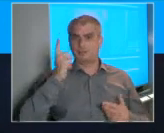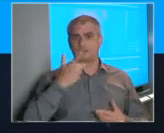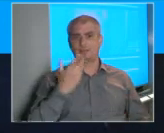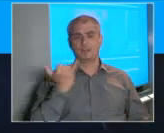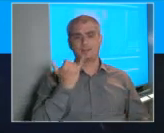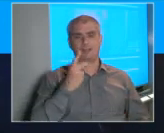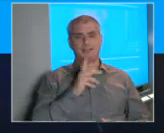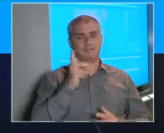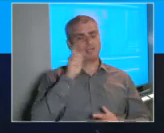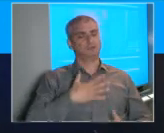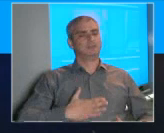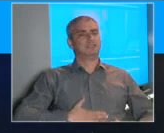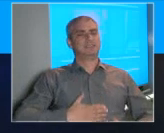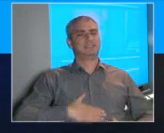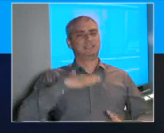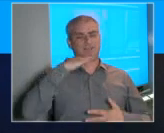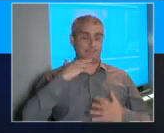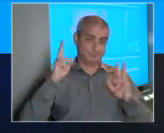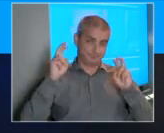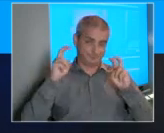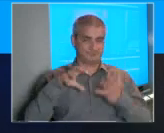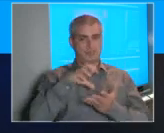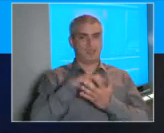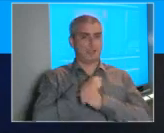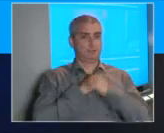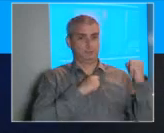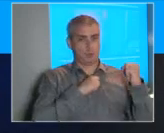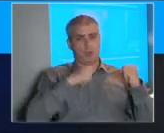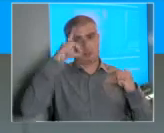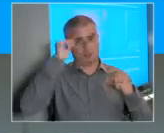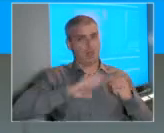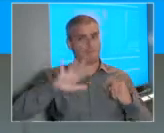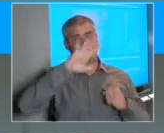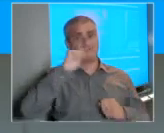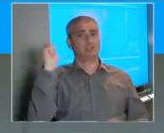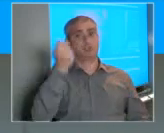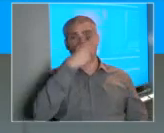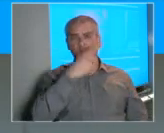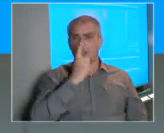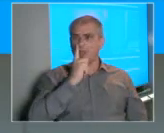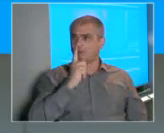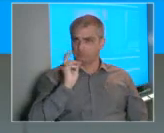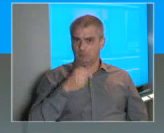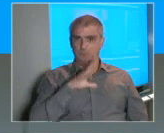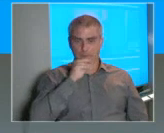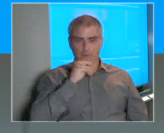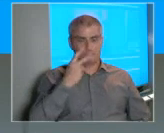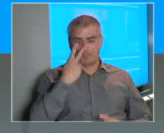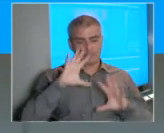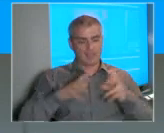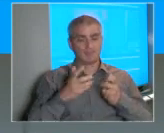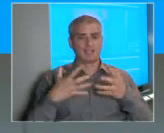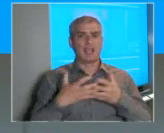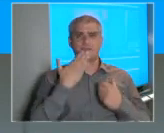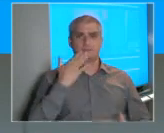לצד הסווה של המפה הפוליטית, לכאורה זה מרכז שמאל, תל אביב, שרון וכאלה, אבל צריך לדבר סוציולוגית על